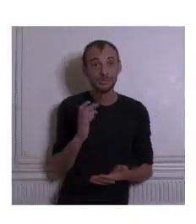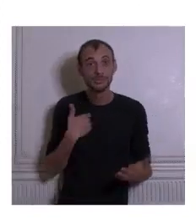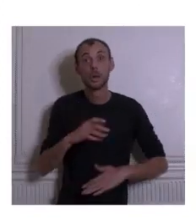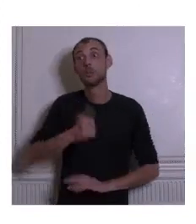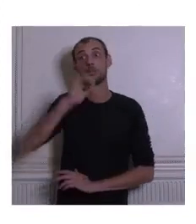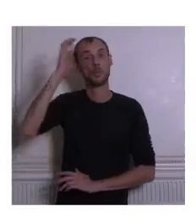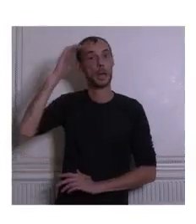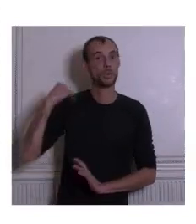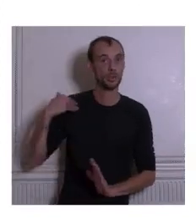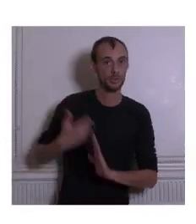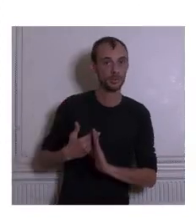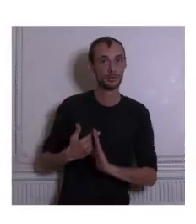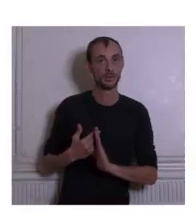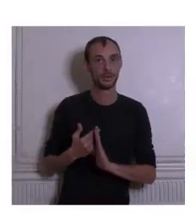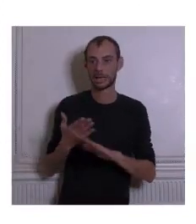Je ne vais pas,